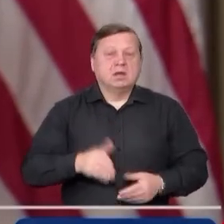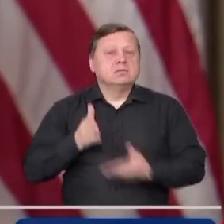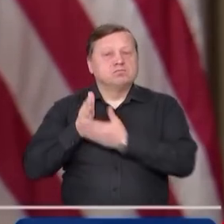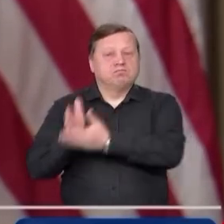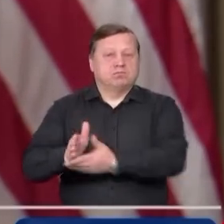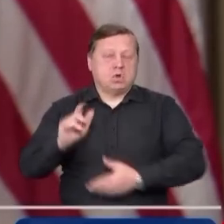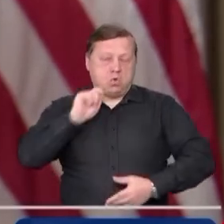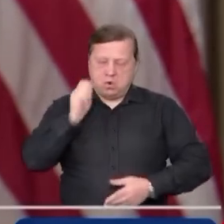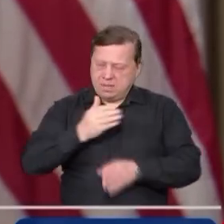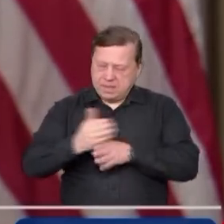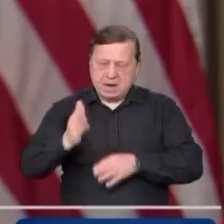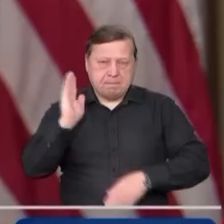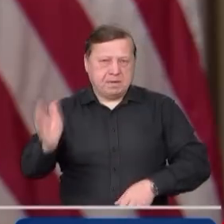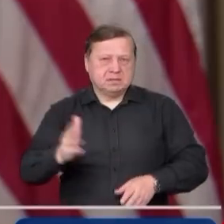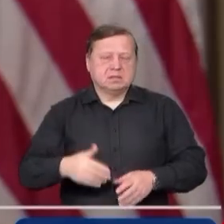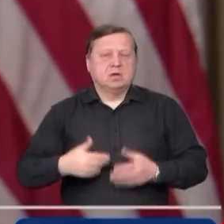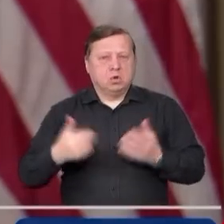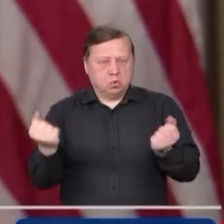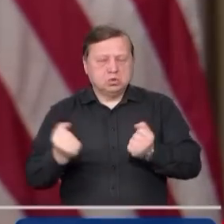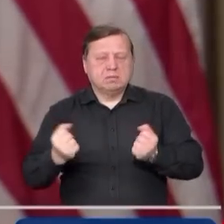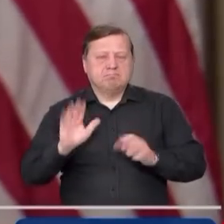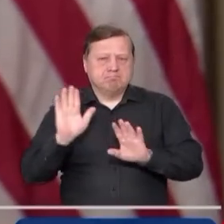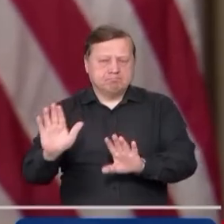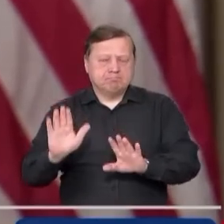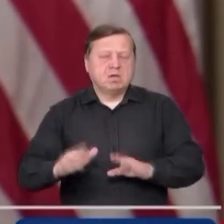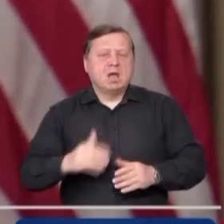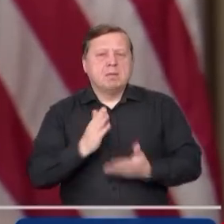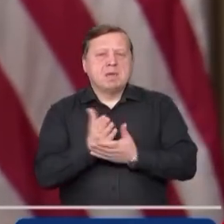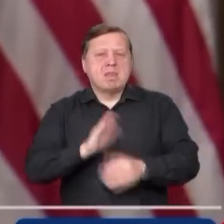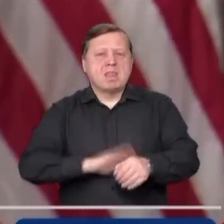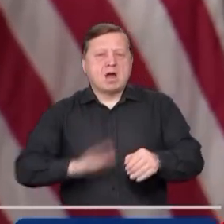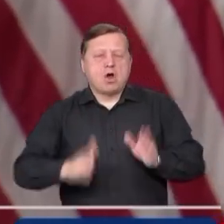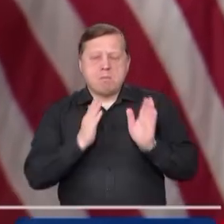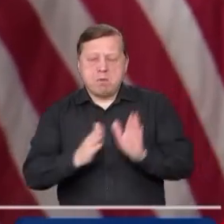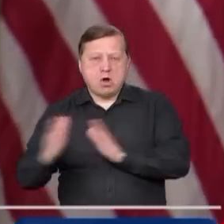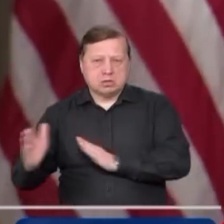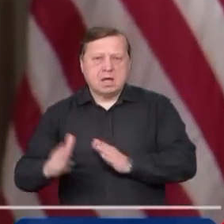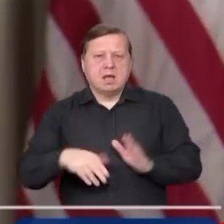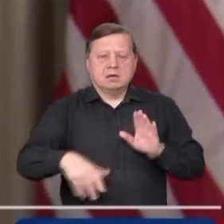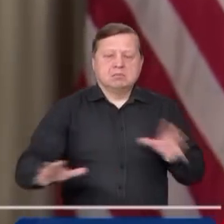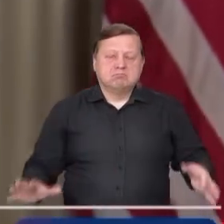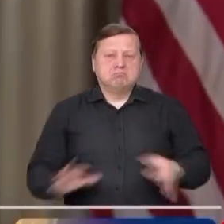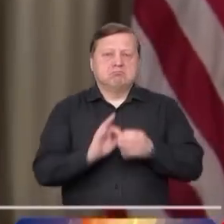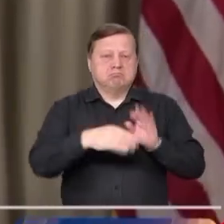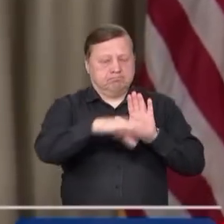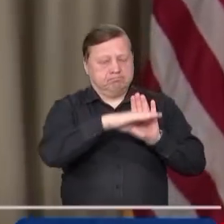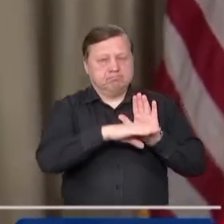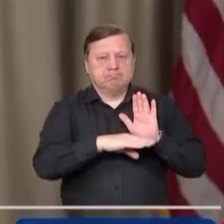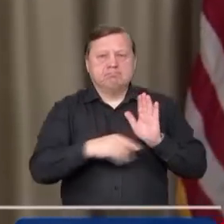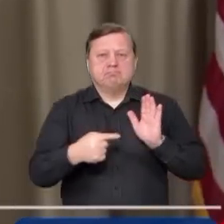aby utrzymać międzynarodowy porządek oparty o prawo międzynarodowe. Otwieram sesję